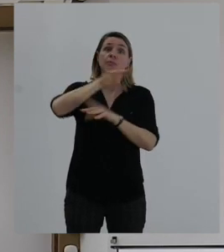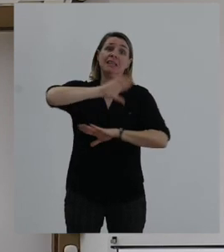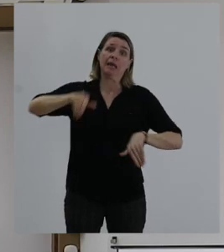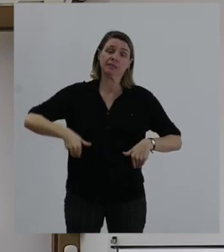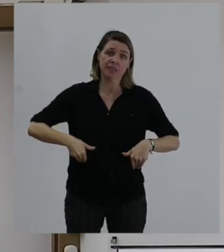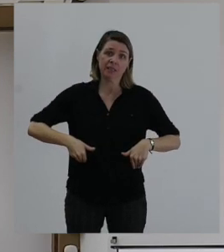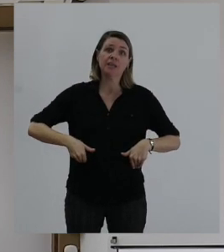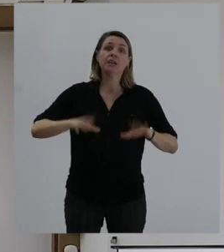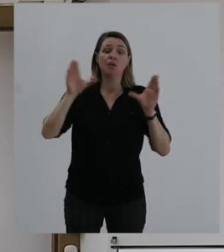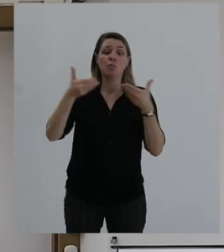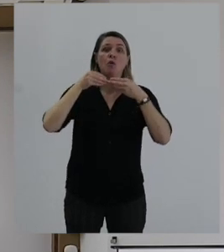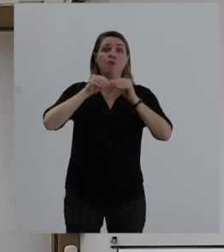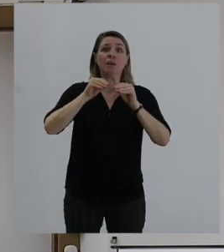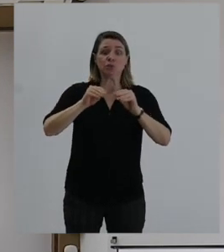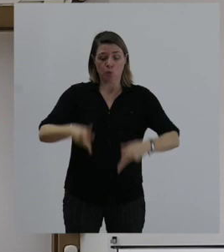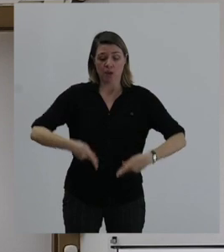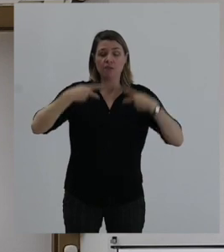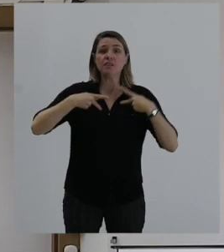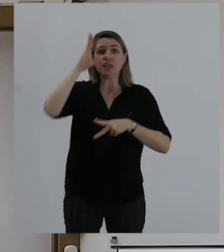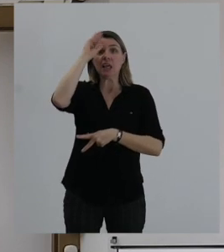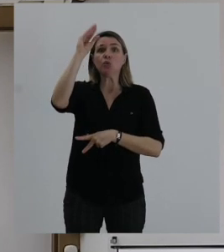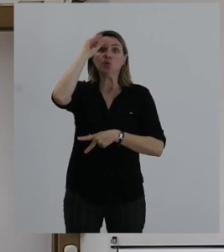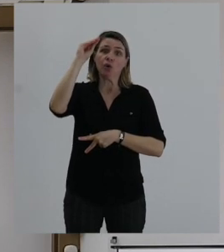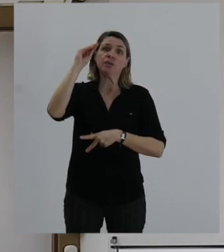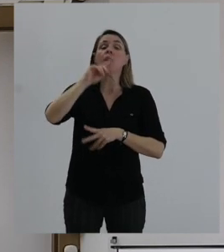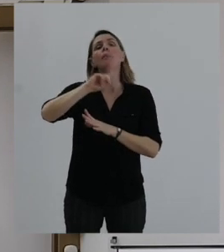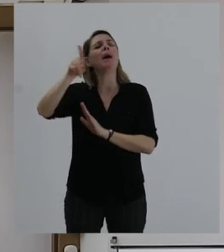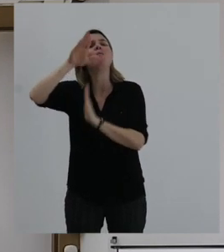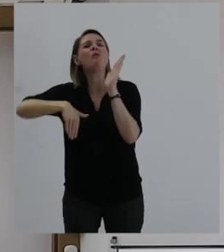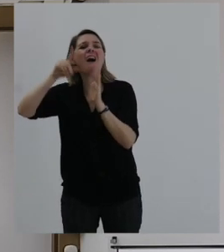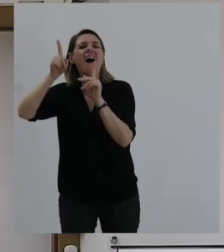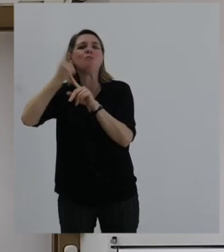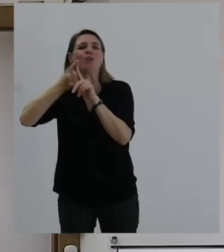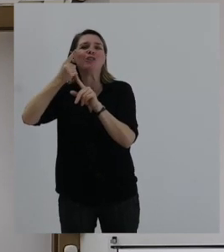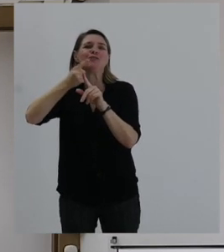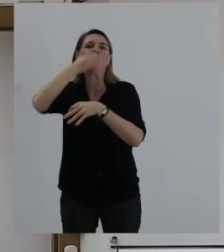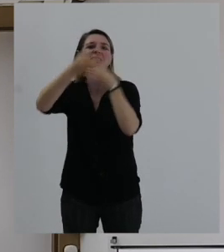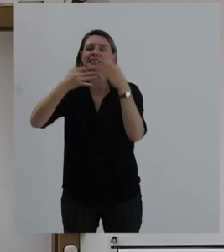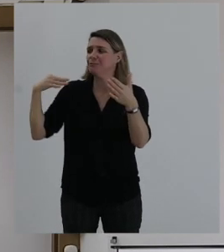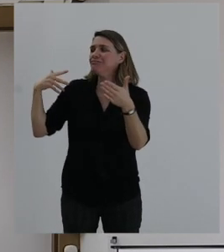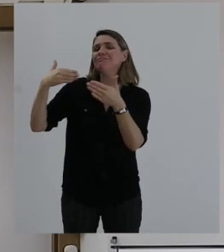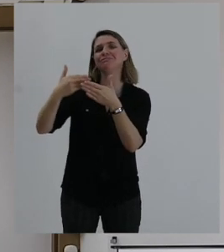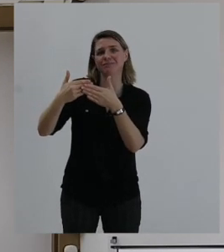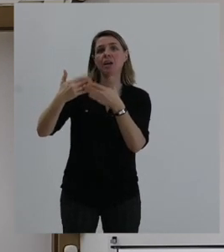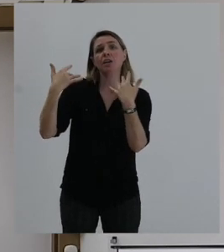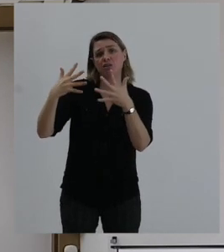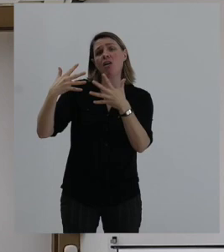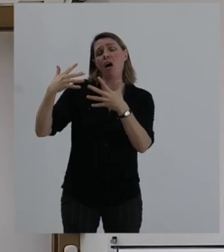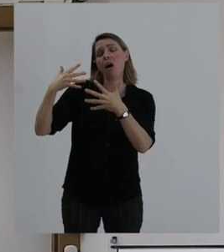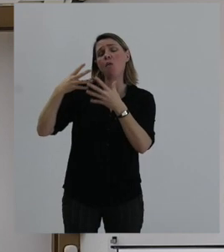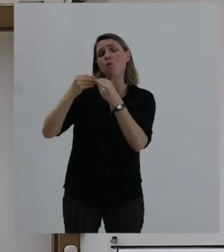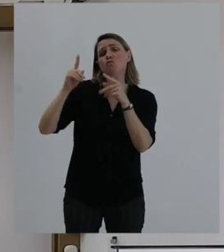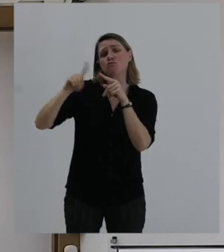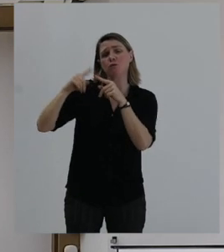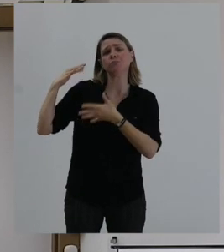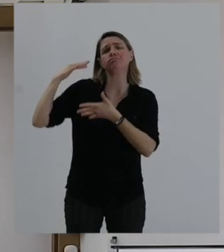celui de la formation et de la vie étudiante, et qui n'est pas moins important que tout ce qui a été dit précédemment. Des choses ont déjà évidemment été